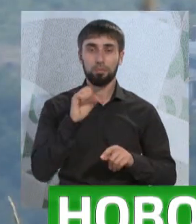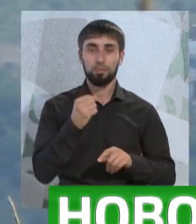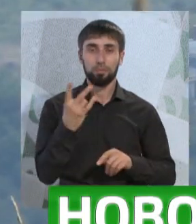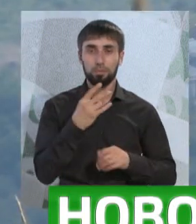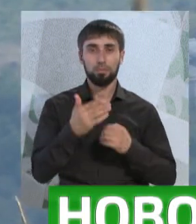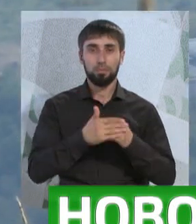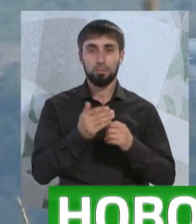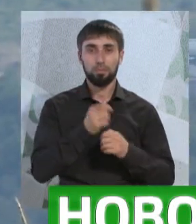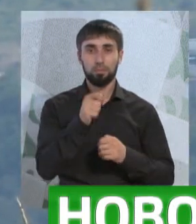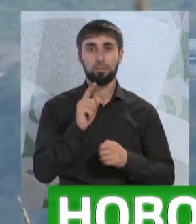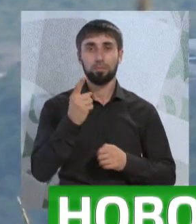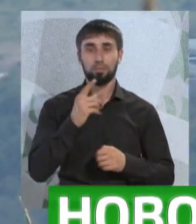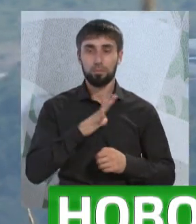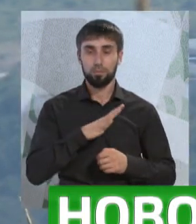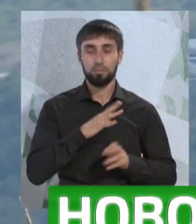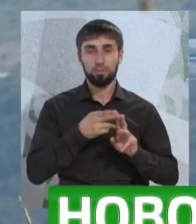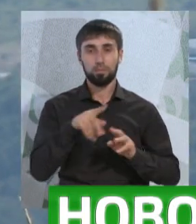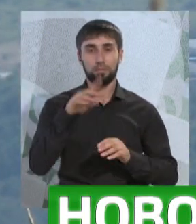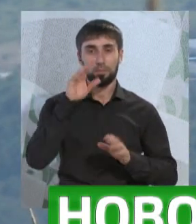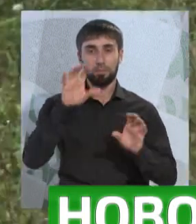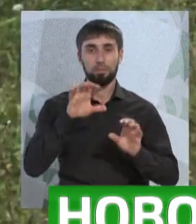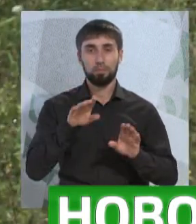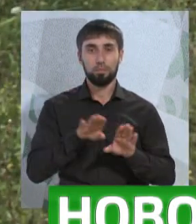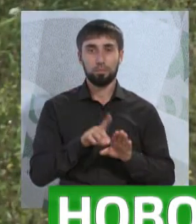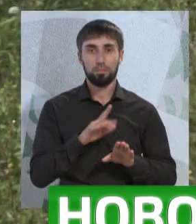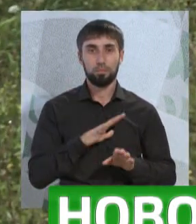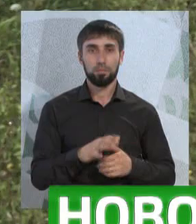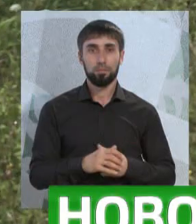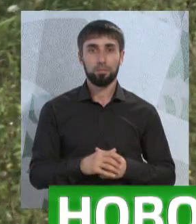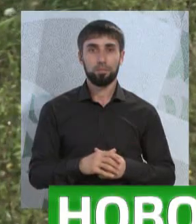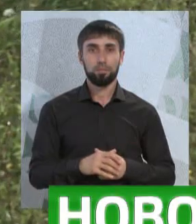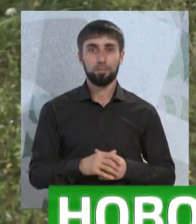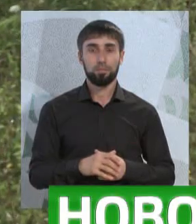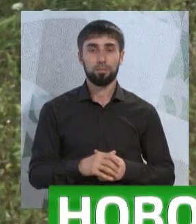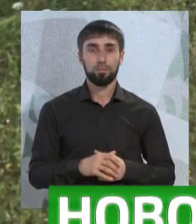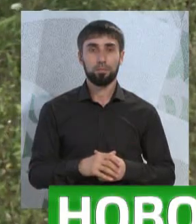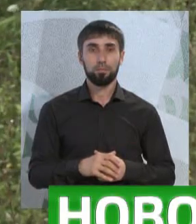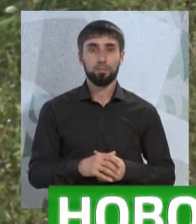а наказанием рублем, что предусмотрено законом. Дилимхан Калоев, Адам Гулоев, Магомед Шаухалов, Новости 24.